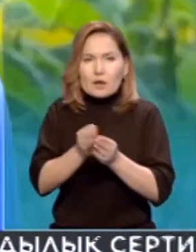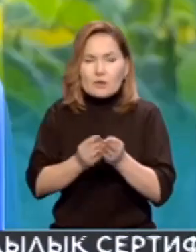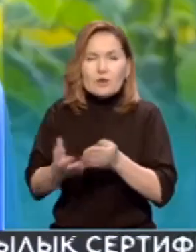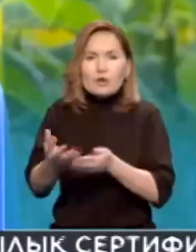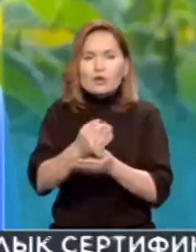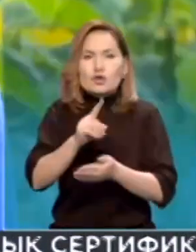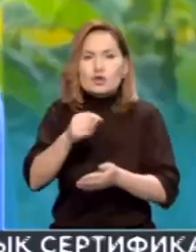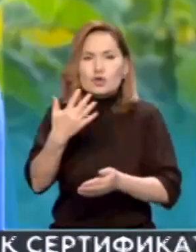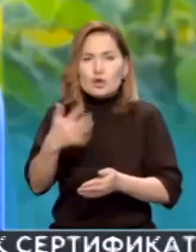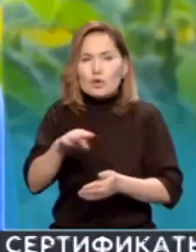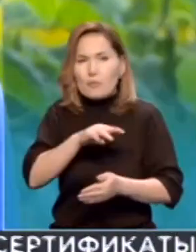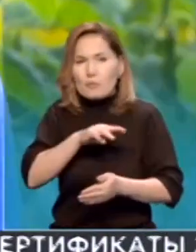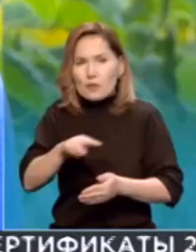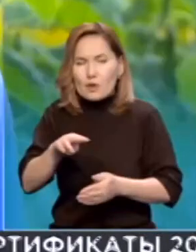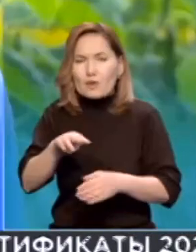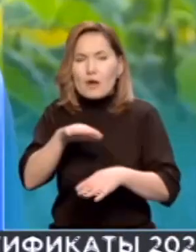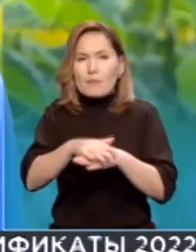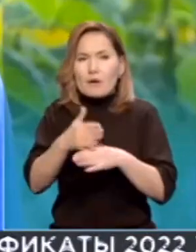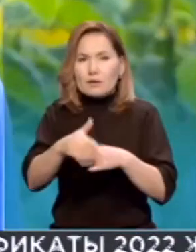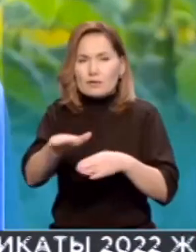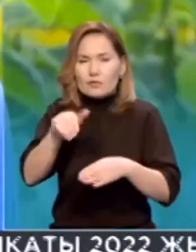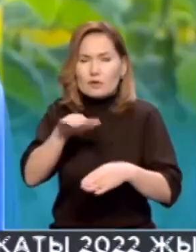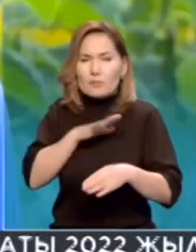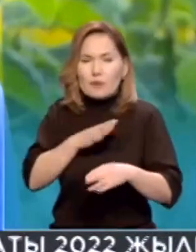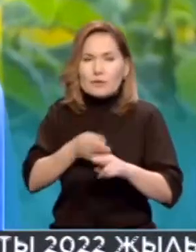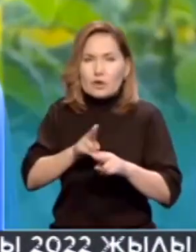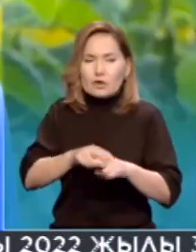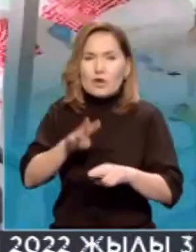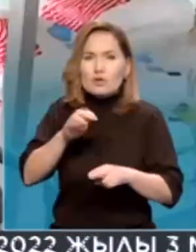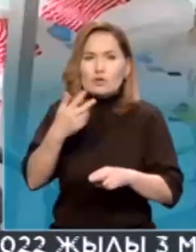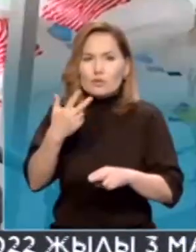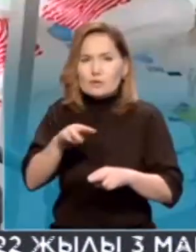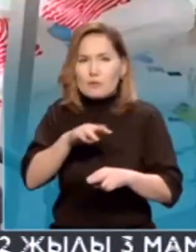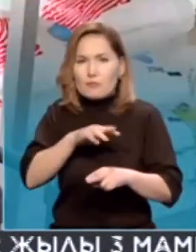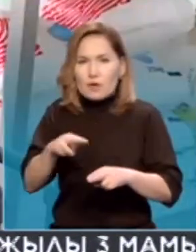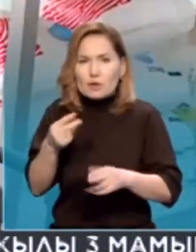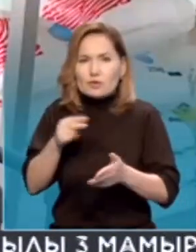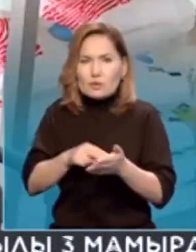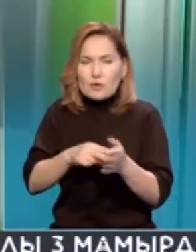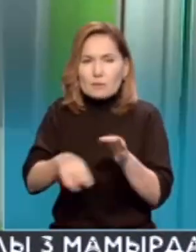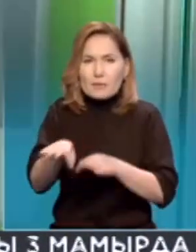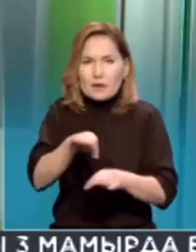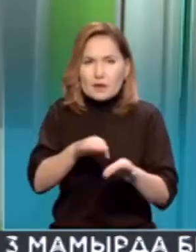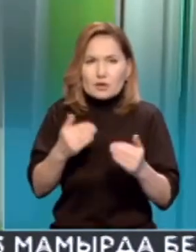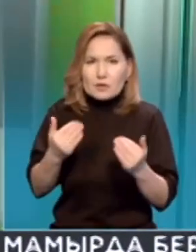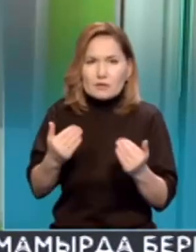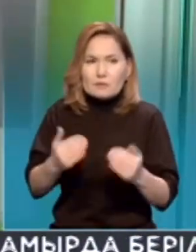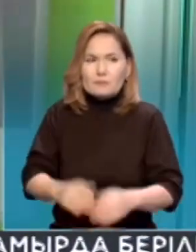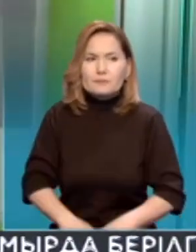общий алғанбыз. Біздің проектіміз қазір 430 миллионға тұрады.